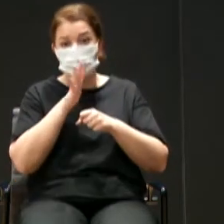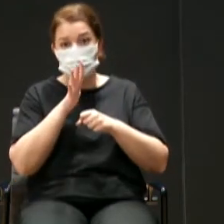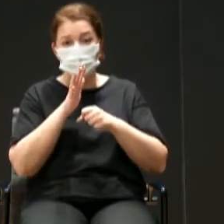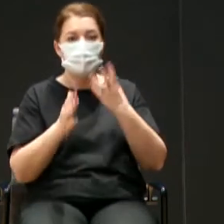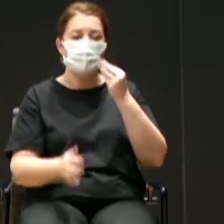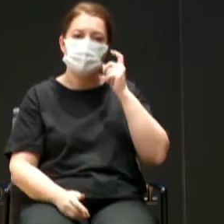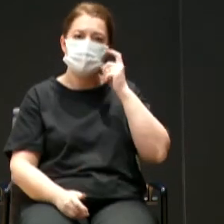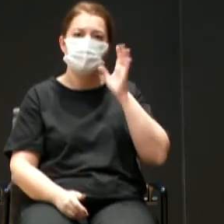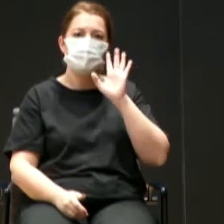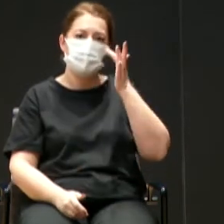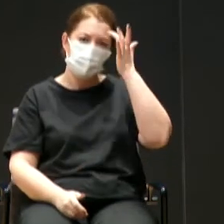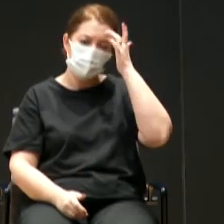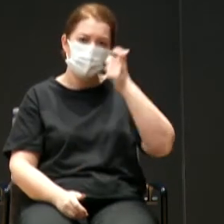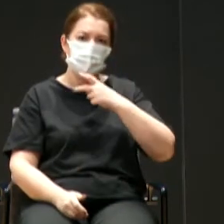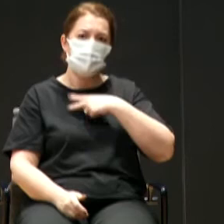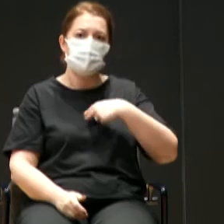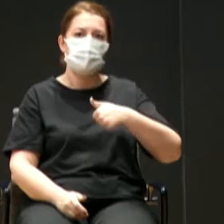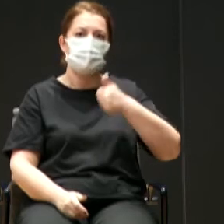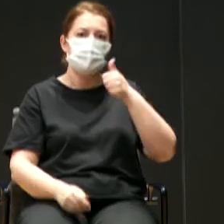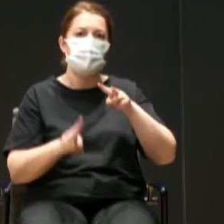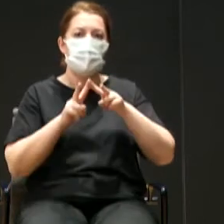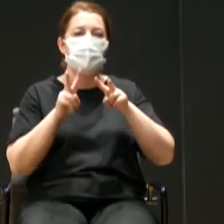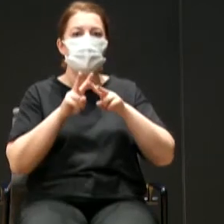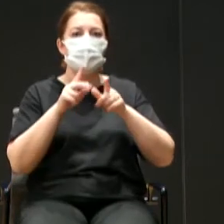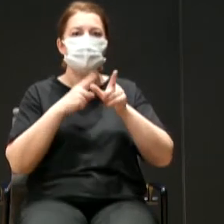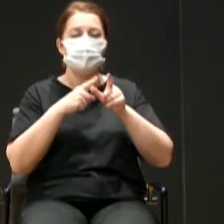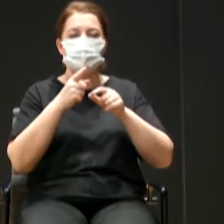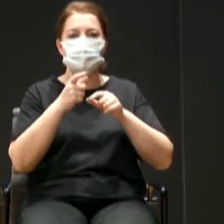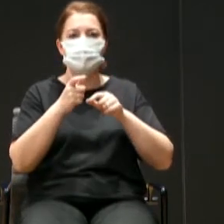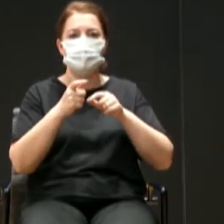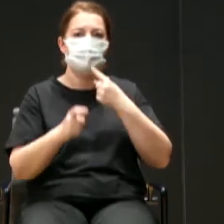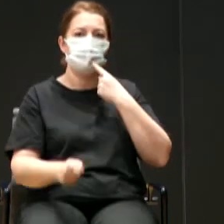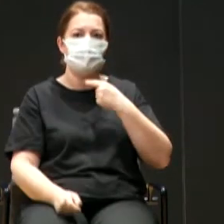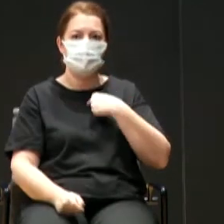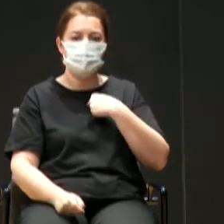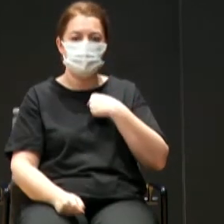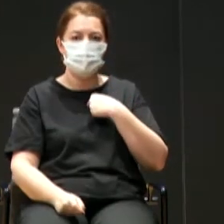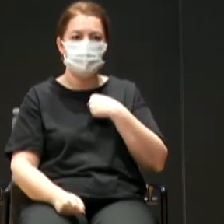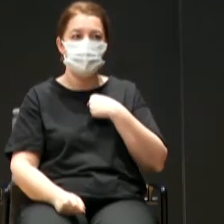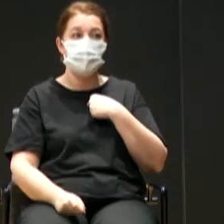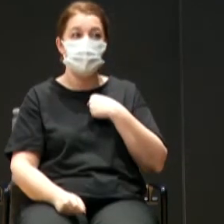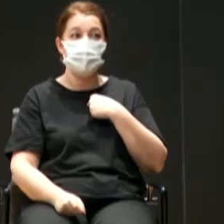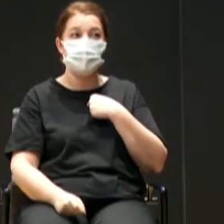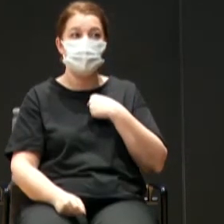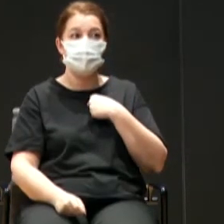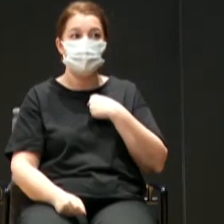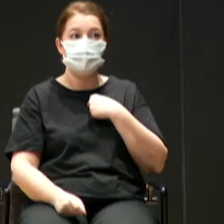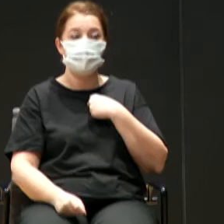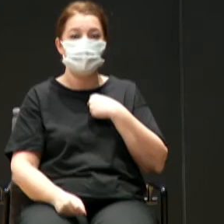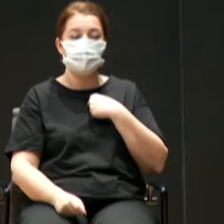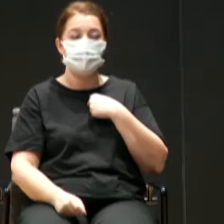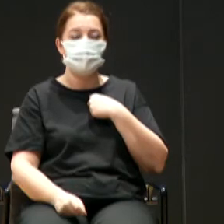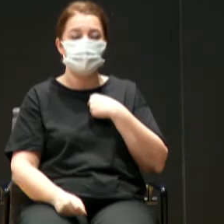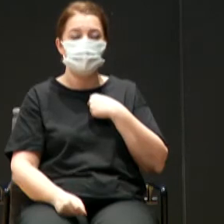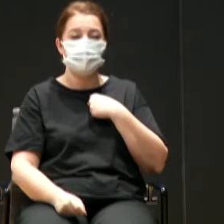da zannetmiyorum. Değil, Beylikdüzü Belediye Başkanı şimdi, Mehmet Beylikdüzü, Murat bakın, Çalık bana söyledi. Bakın. Yakup Bey'e emanet ettiğimi söyledi. O kişi bana şimdi söyledi.